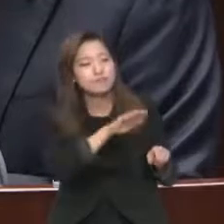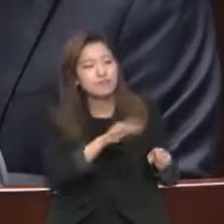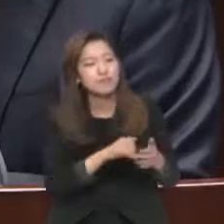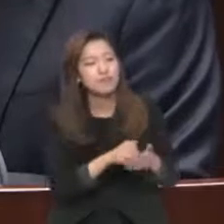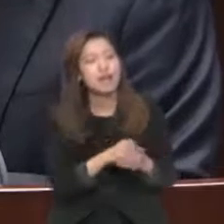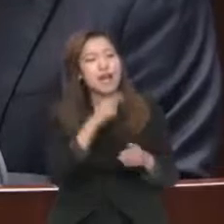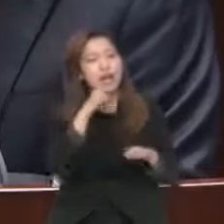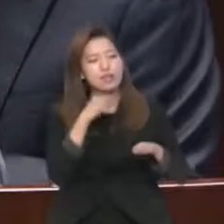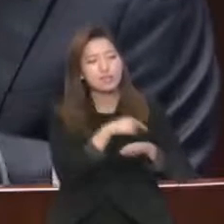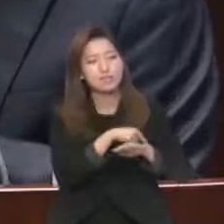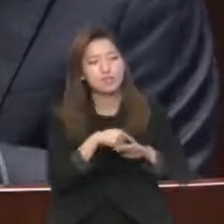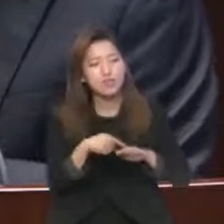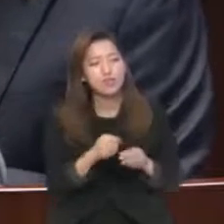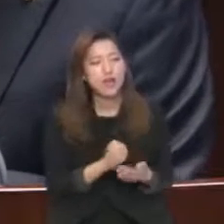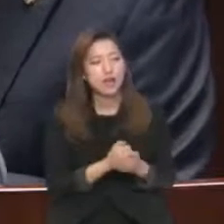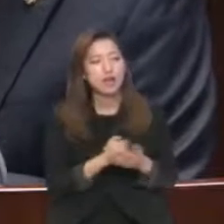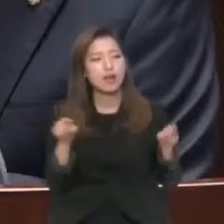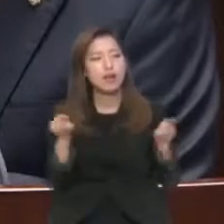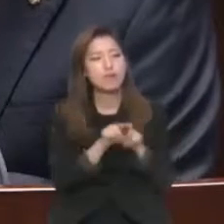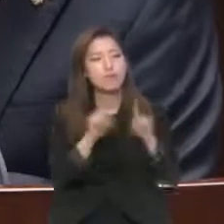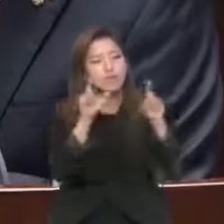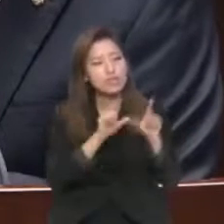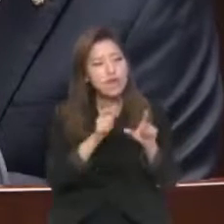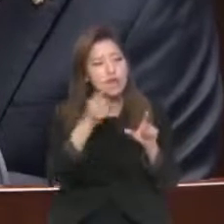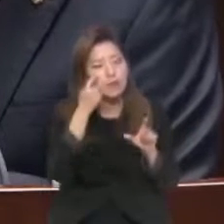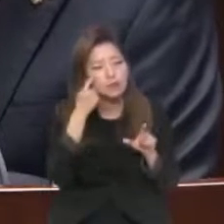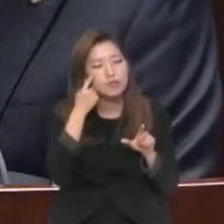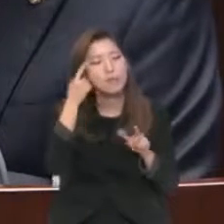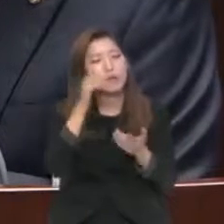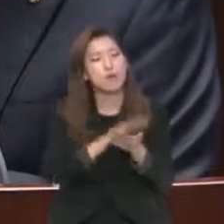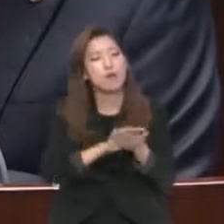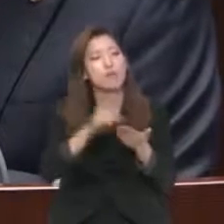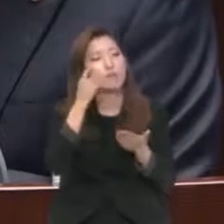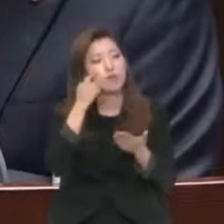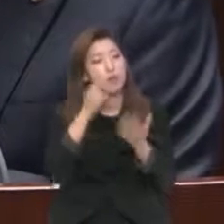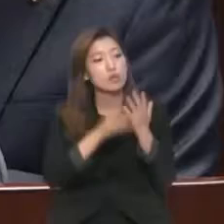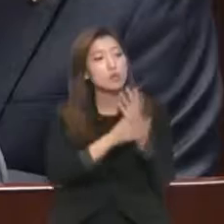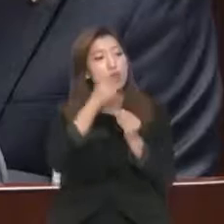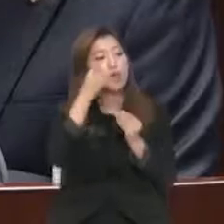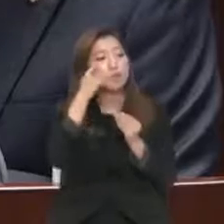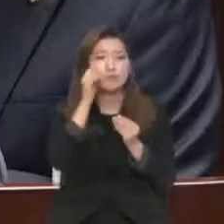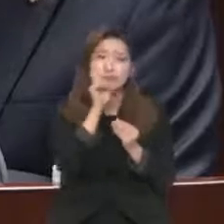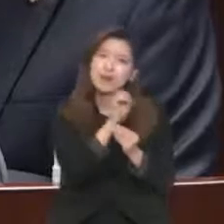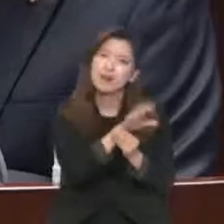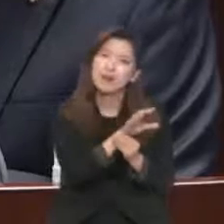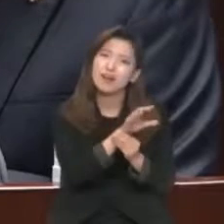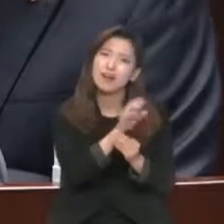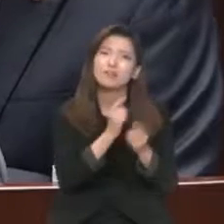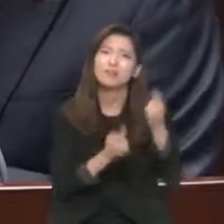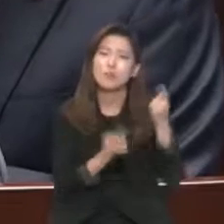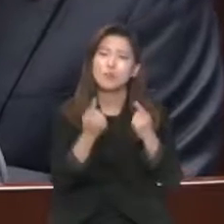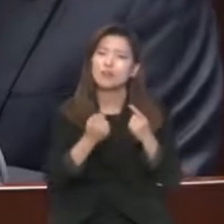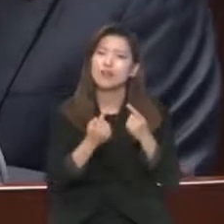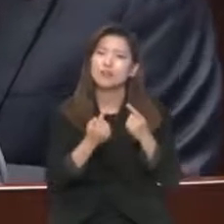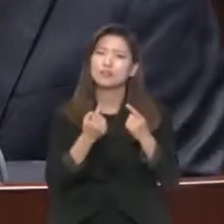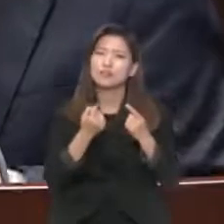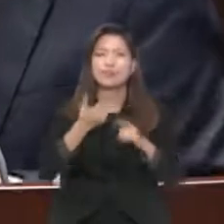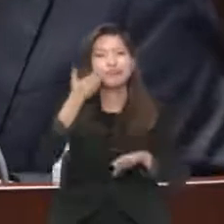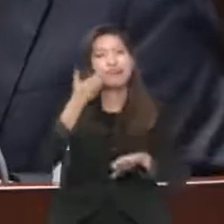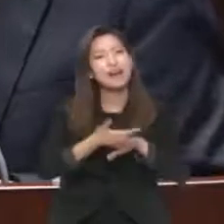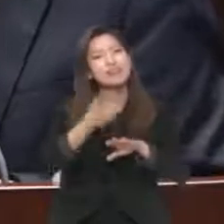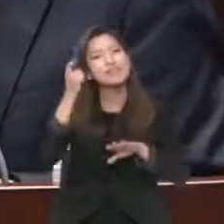얘기보다는 정말 국제적인 보편성을 가지고 북한을 접근하는 게 어떨까 하는 생각을 저는 제안드리고 싶습니다.